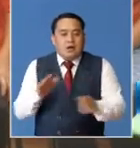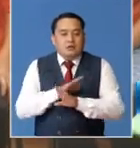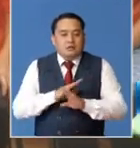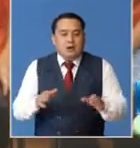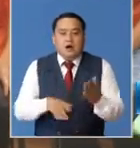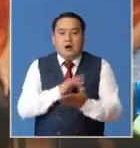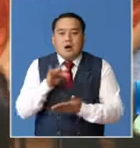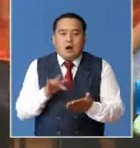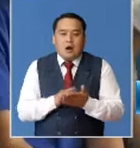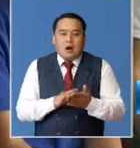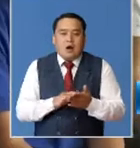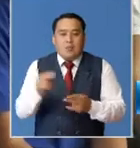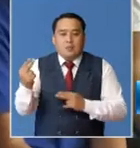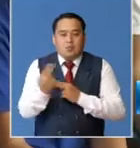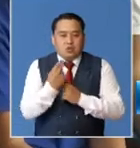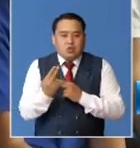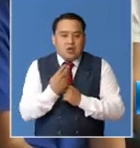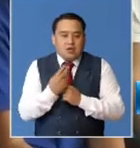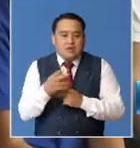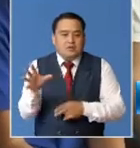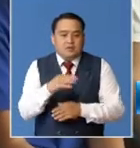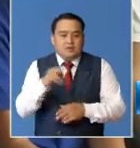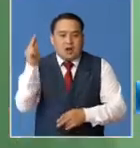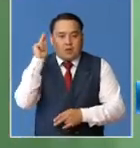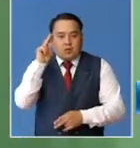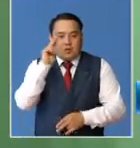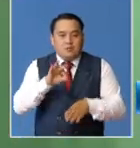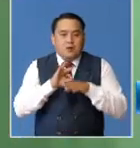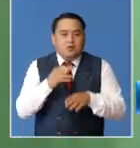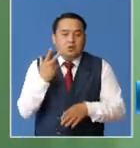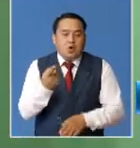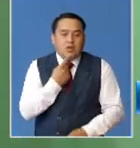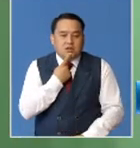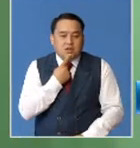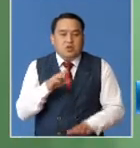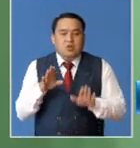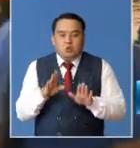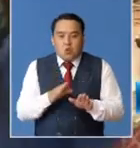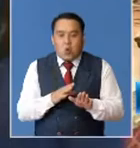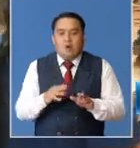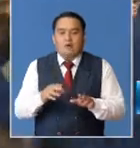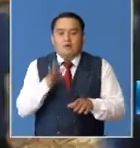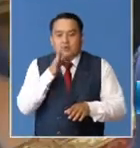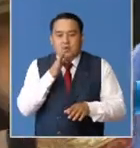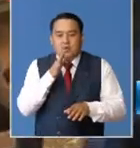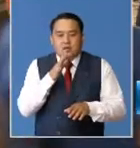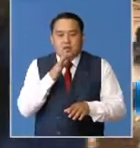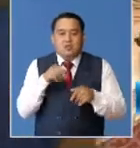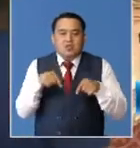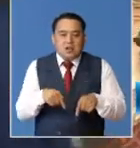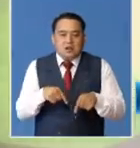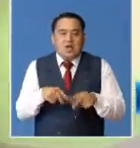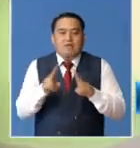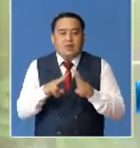городских в программе лингвистического обучения. Все занятия учителя ведут на 3 языках. И не только в период школьных занятий, но и здесь,